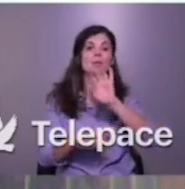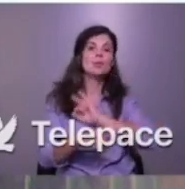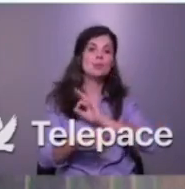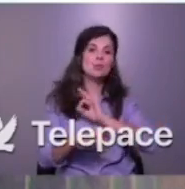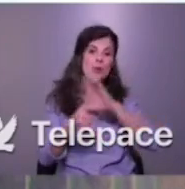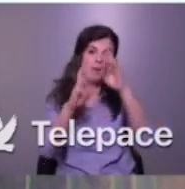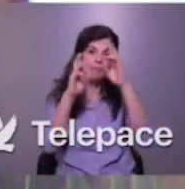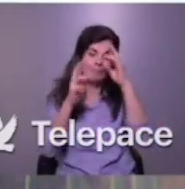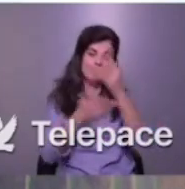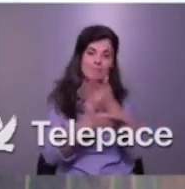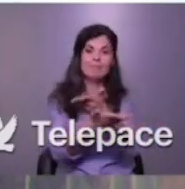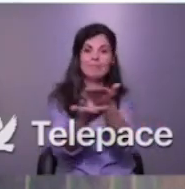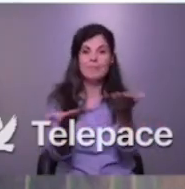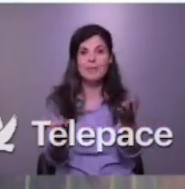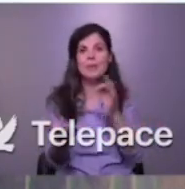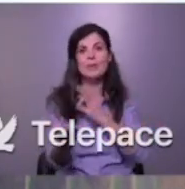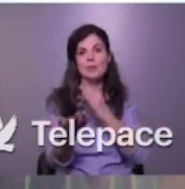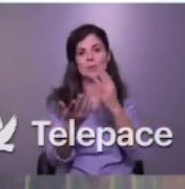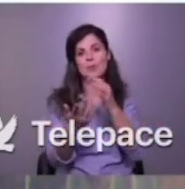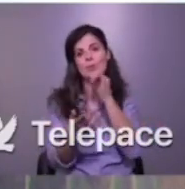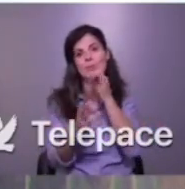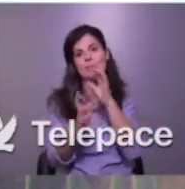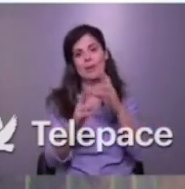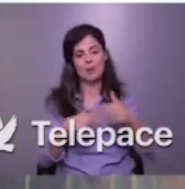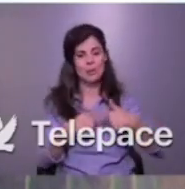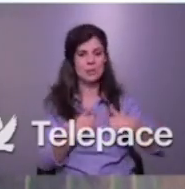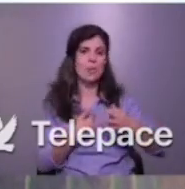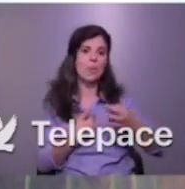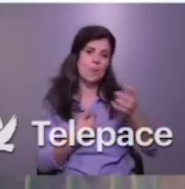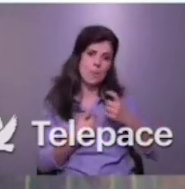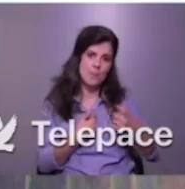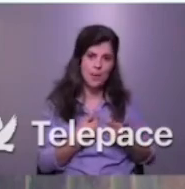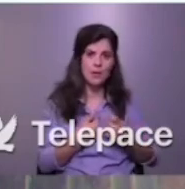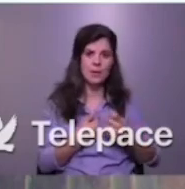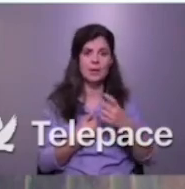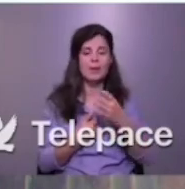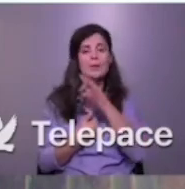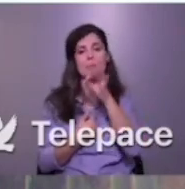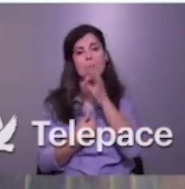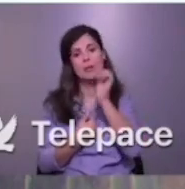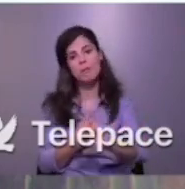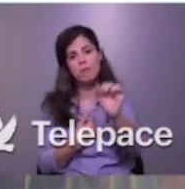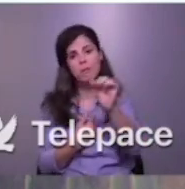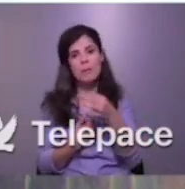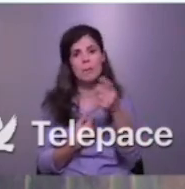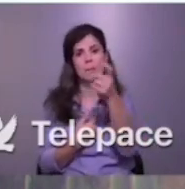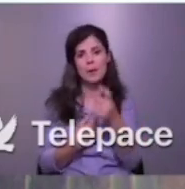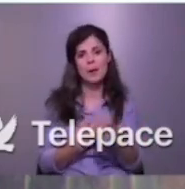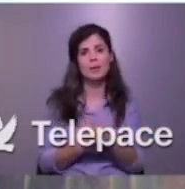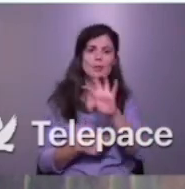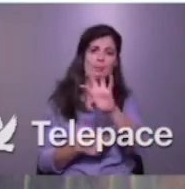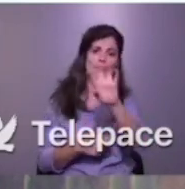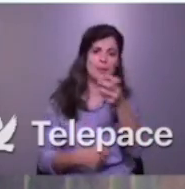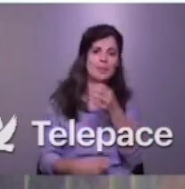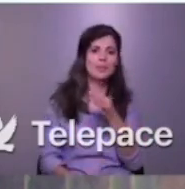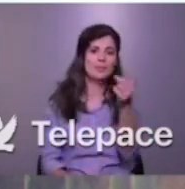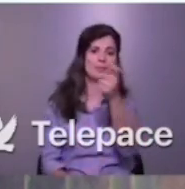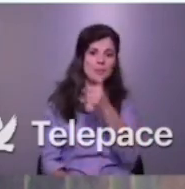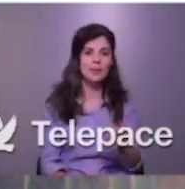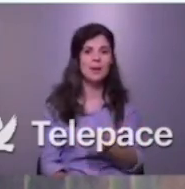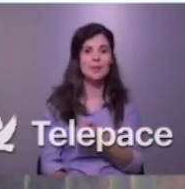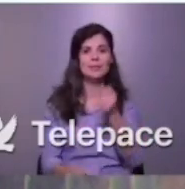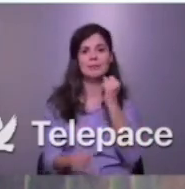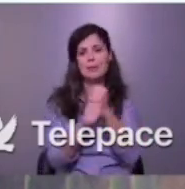il Signore vi faccia avere la pace nel cuore, la pace nelle vostre famiglie, nei vostri paesi, nel